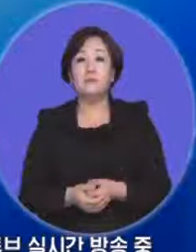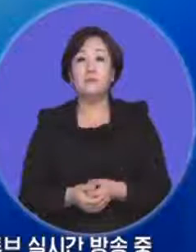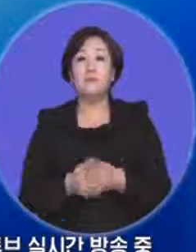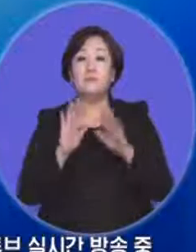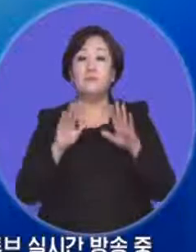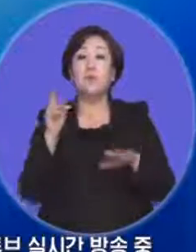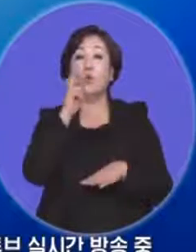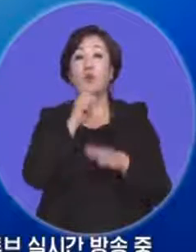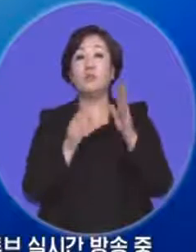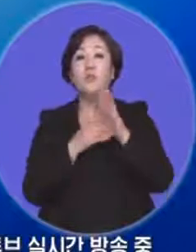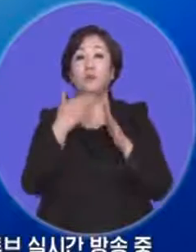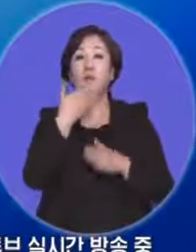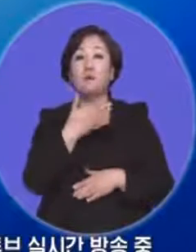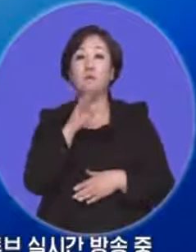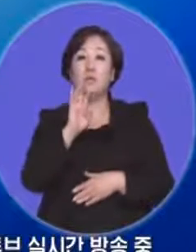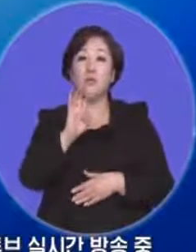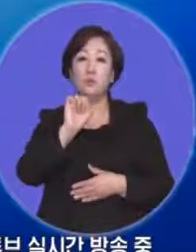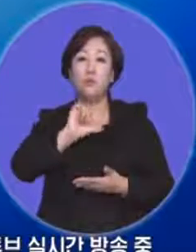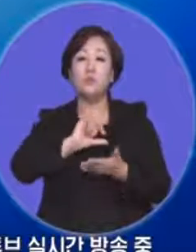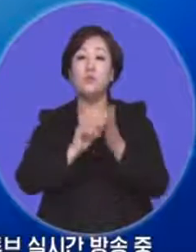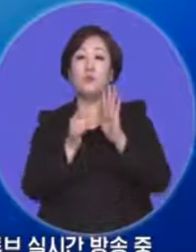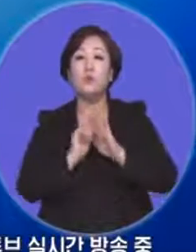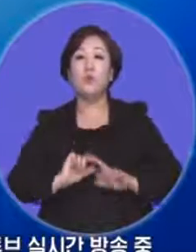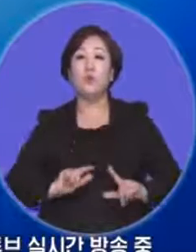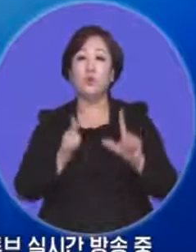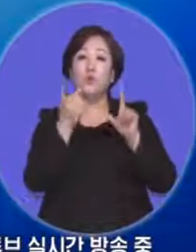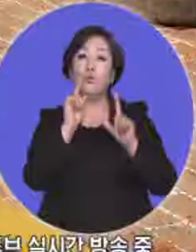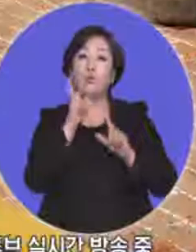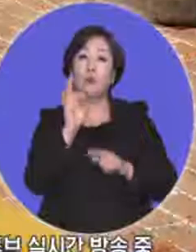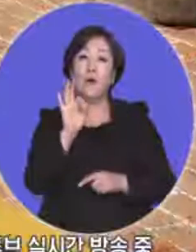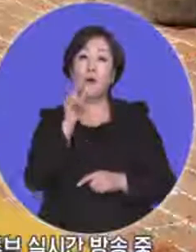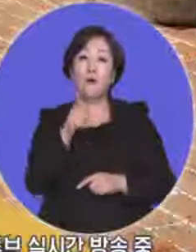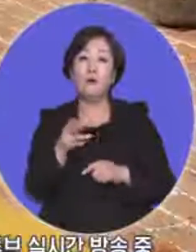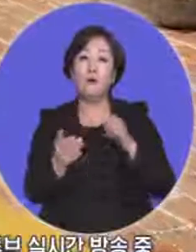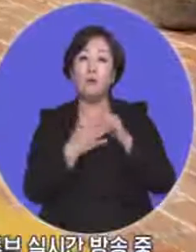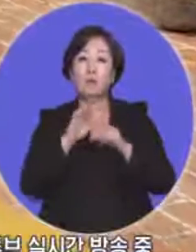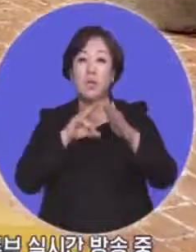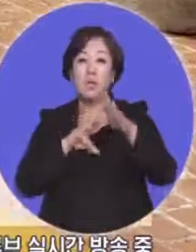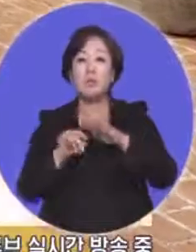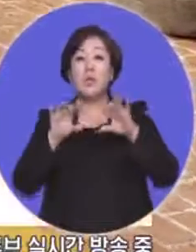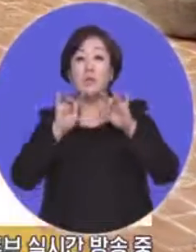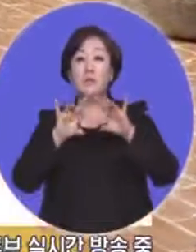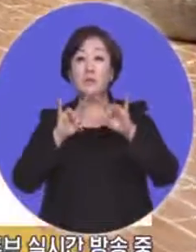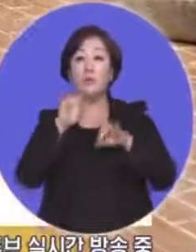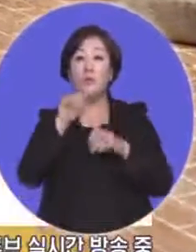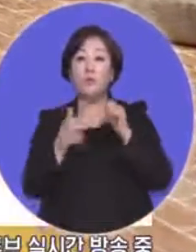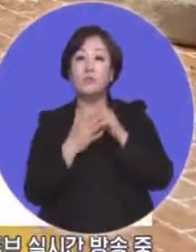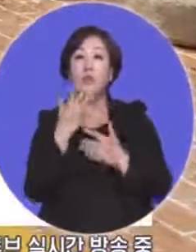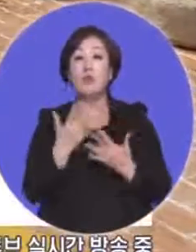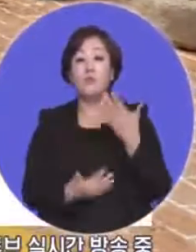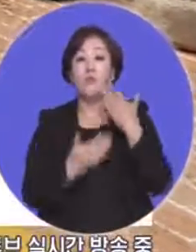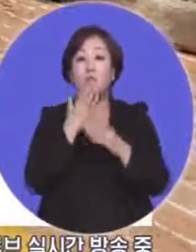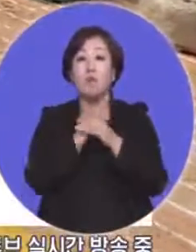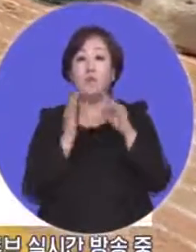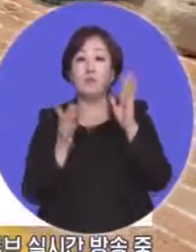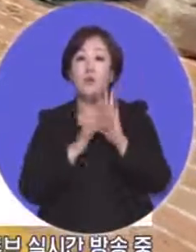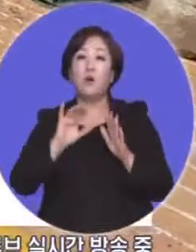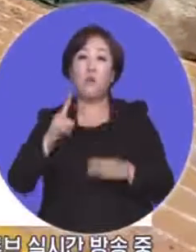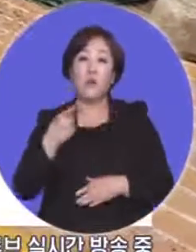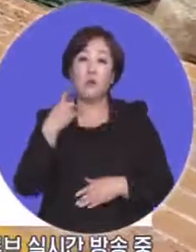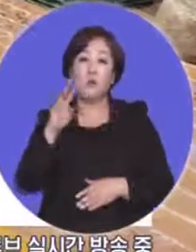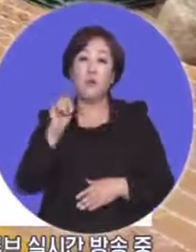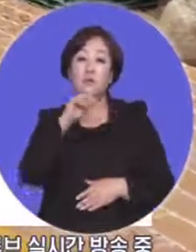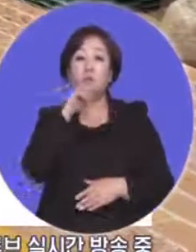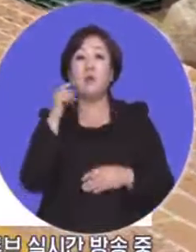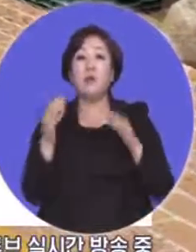오늘 오전 9시 45분쯤 동구 방어동 의한 지하 전선 케이블에서 불이 나 소방서 추산 100만 원의 재산